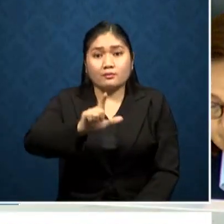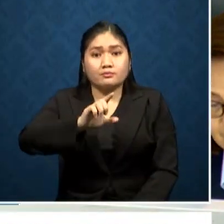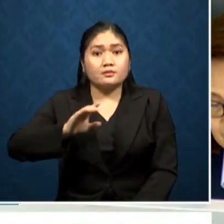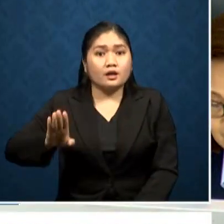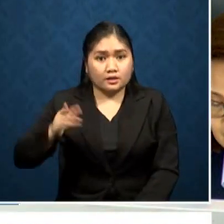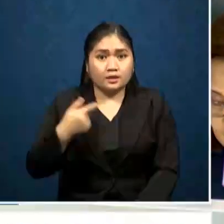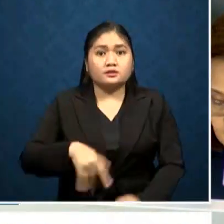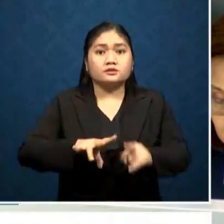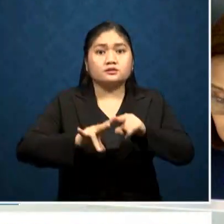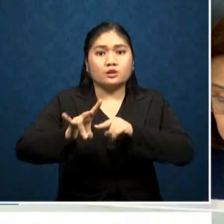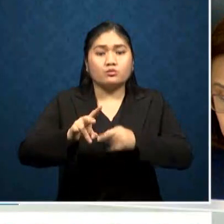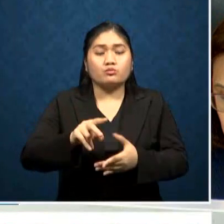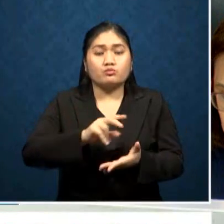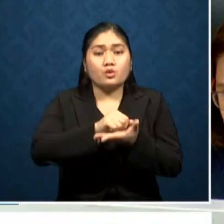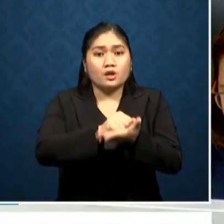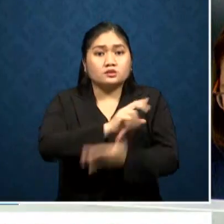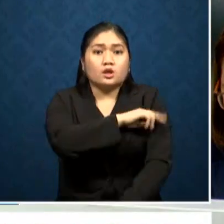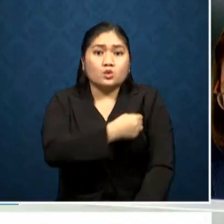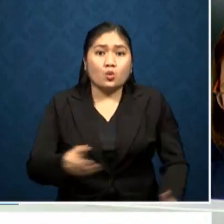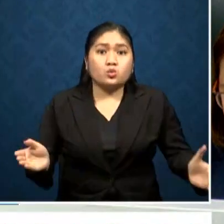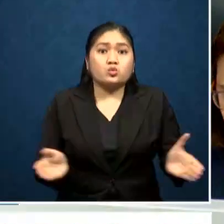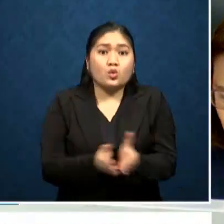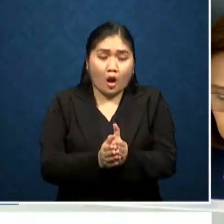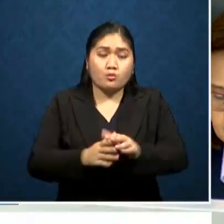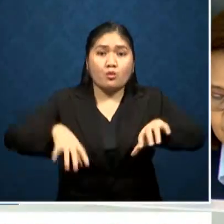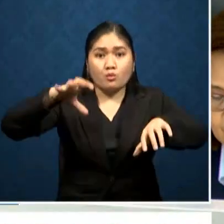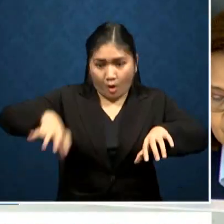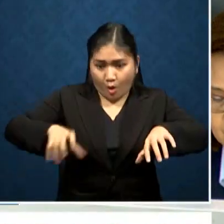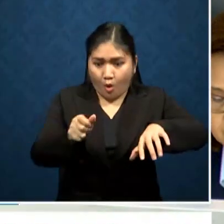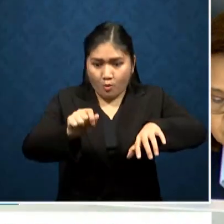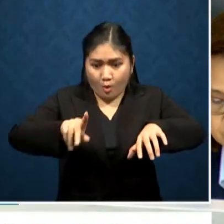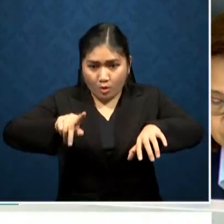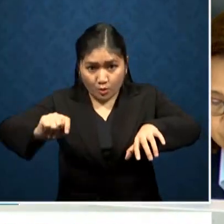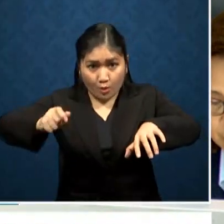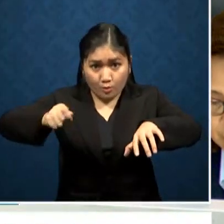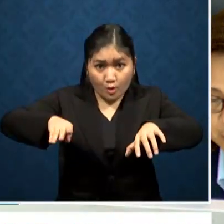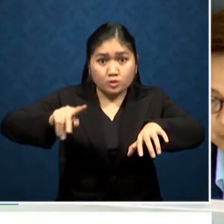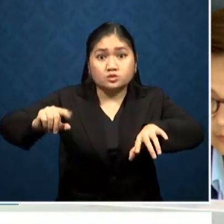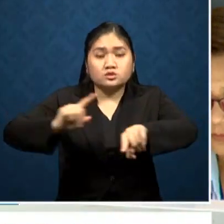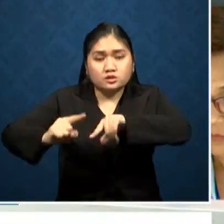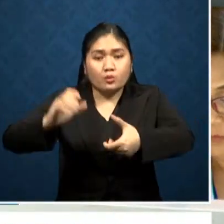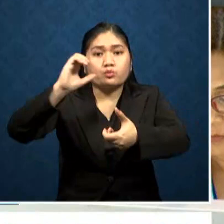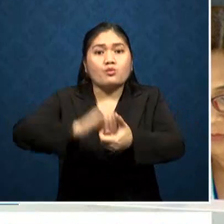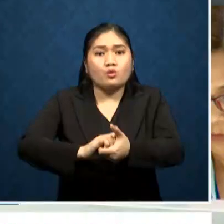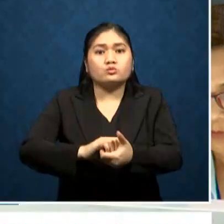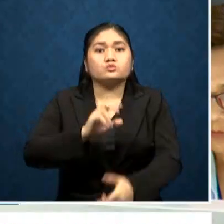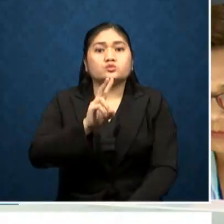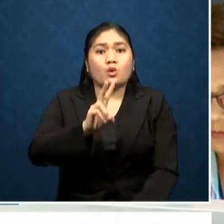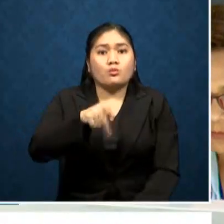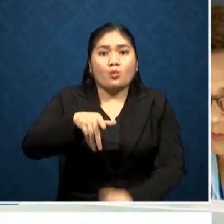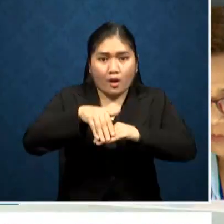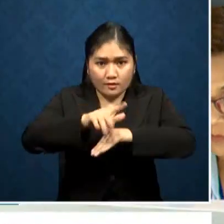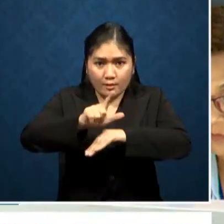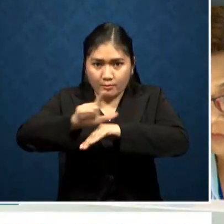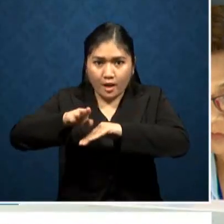รายก 7เป็บิการสุข ร่วมกับองคกปกครองส่นท้องทิน71.7 Revol